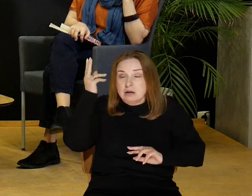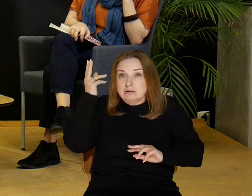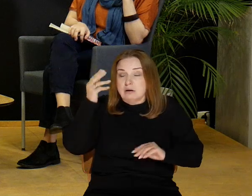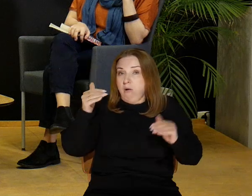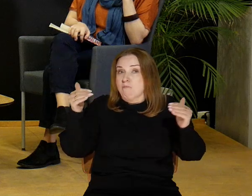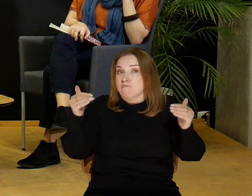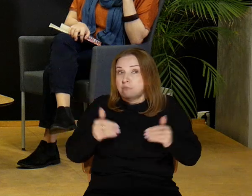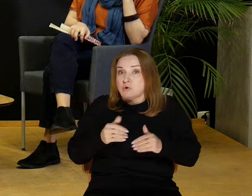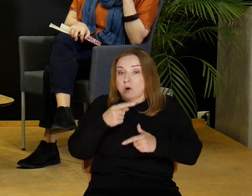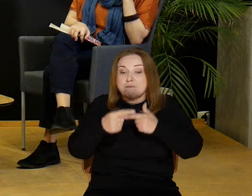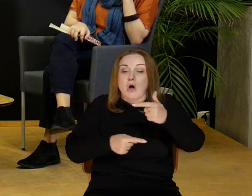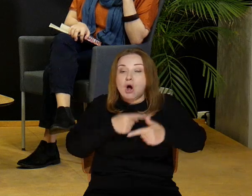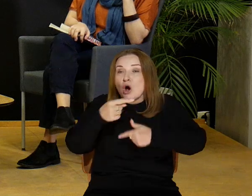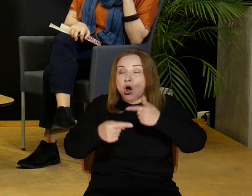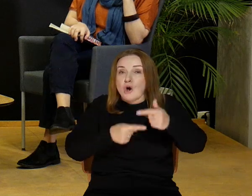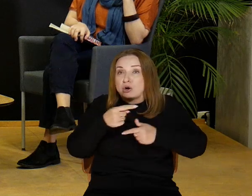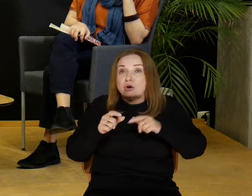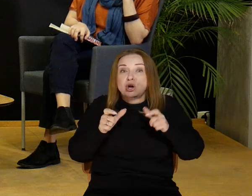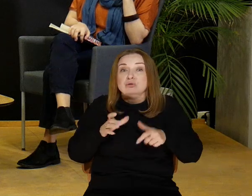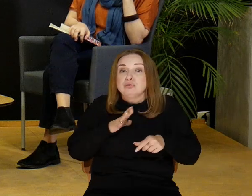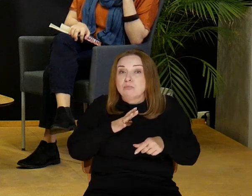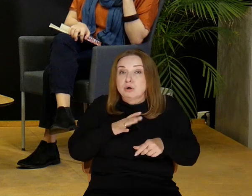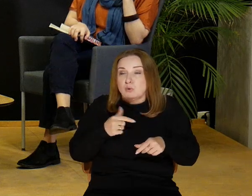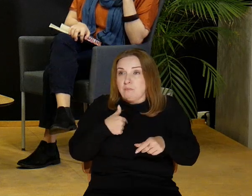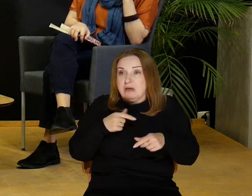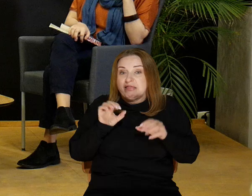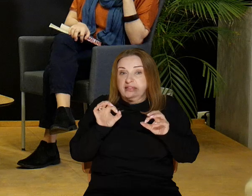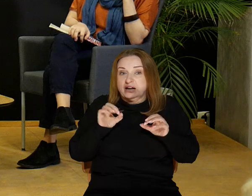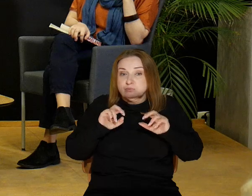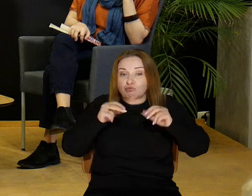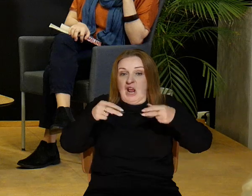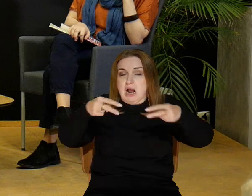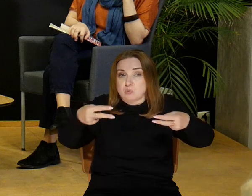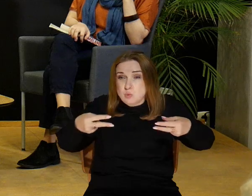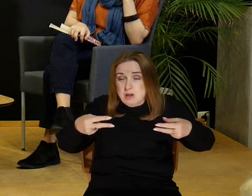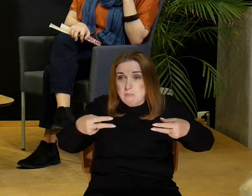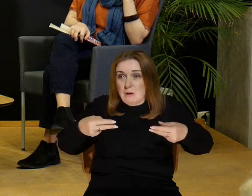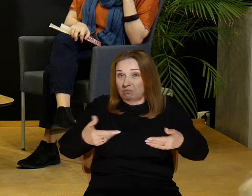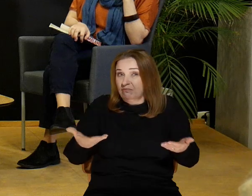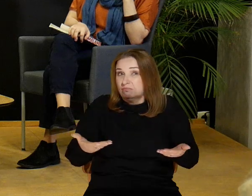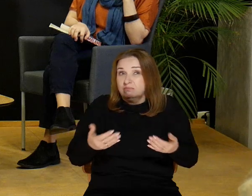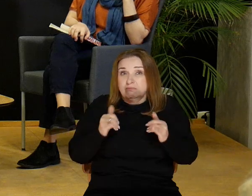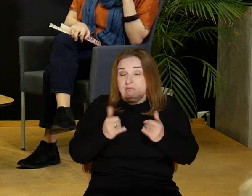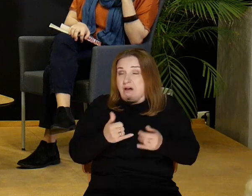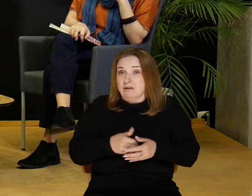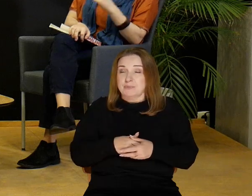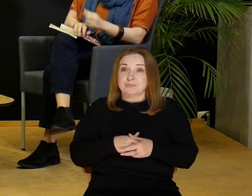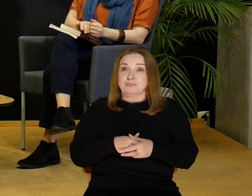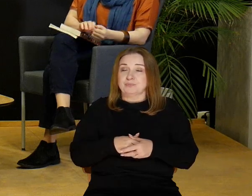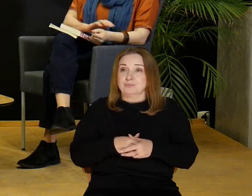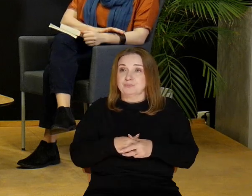niż to pokolenie, któremu tą traumę infekujemy później w jakiś sposób kulturowi. Dziękuję bardzo.